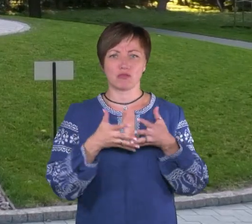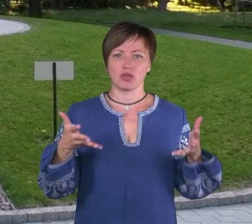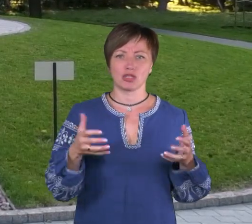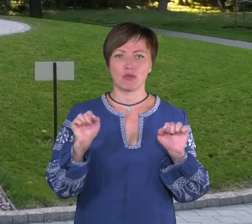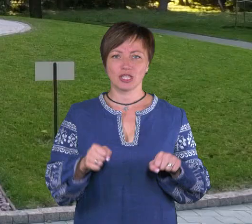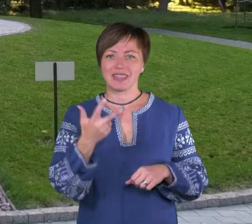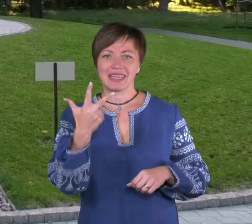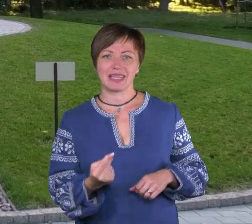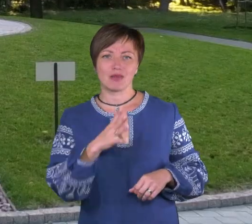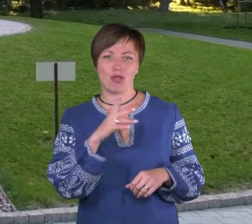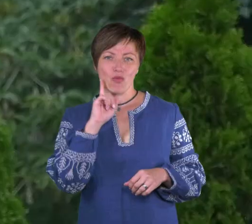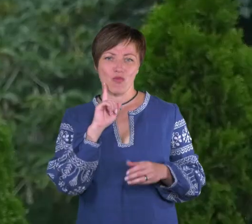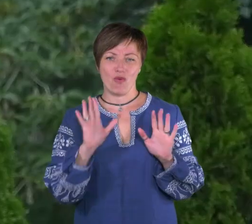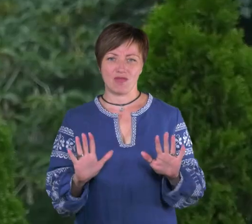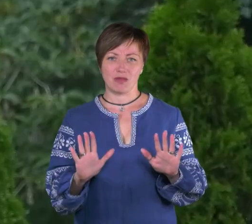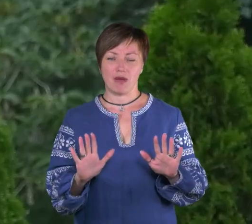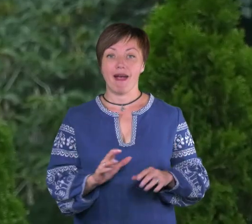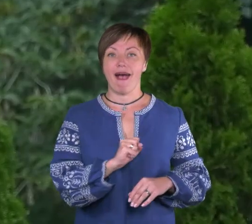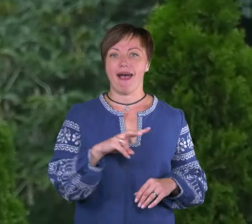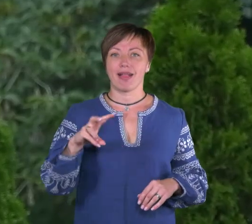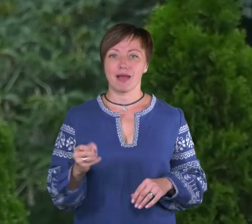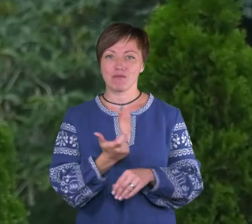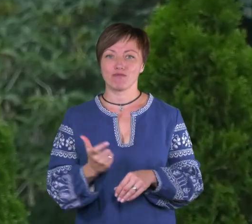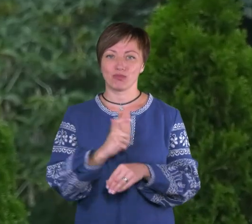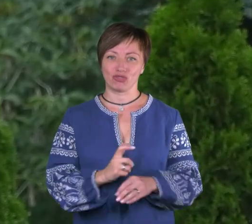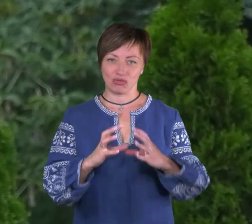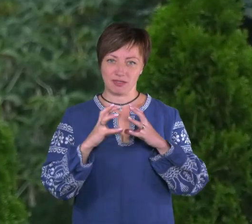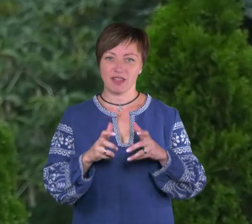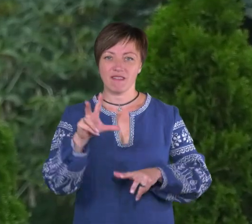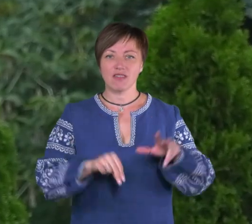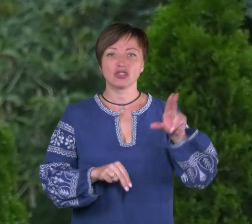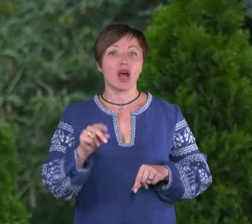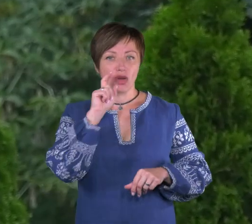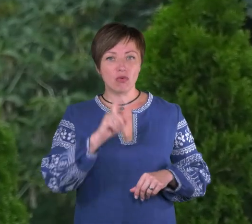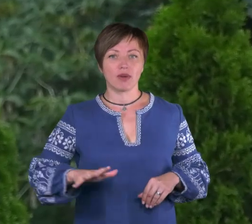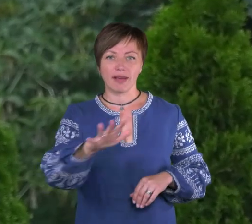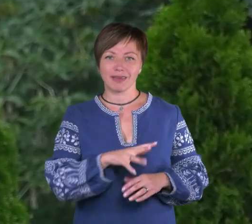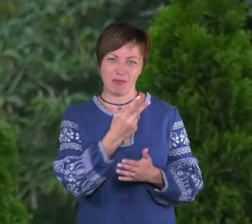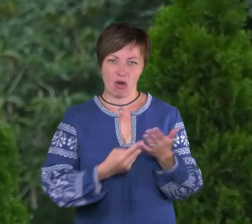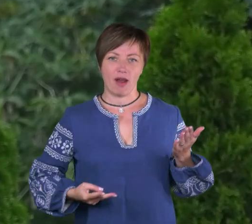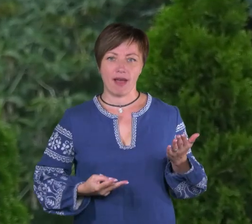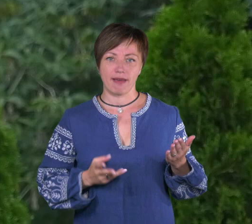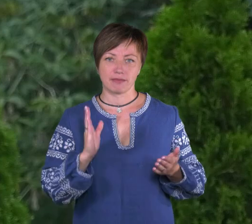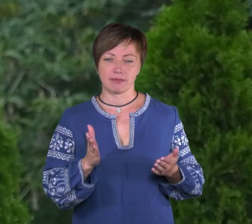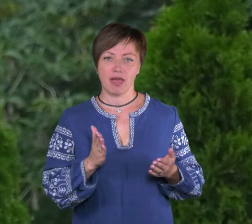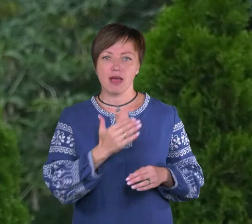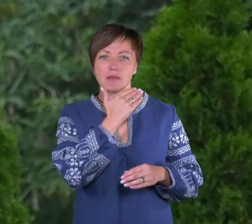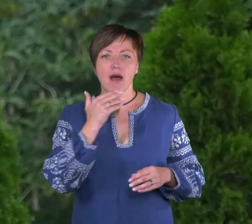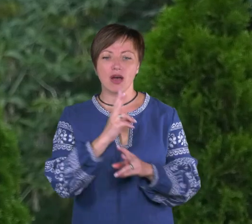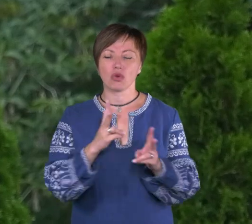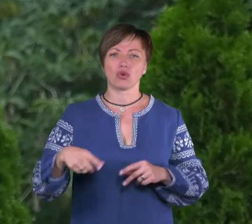можливо, тих 3 дні були умовними, але більшість світу вважали, що Україна програє. Багато